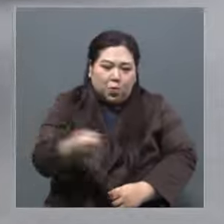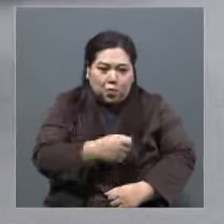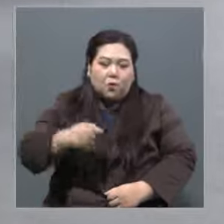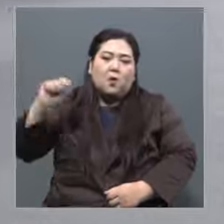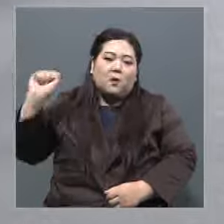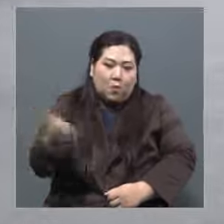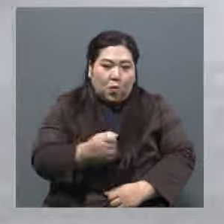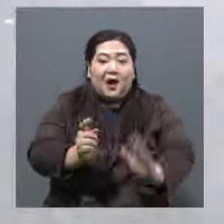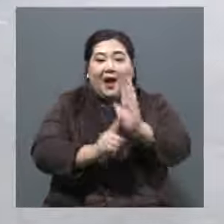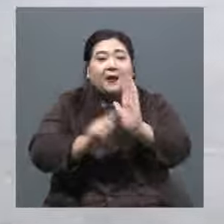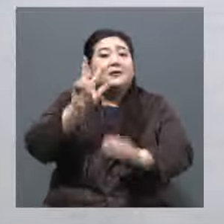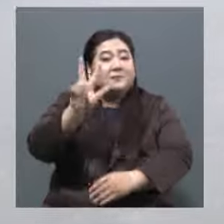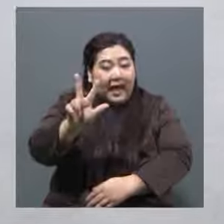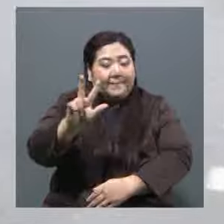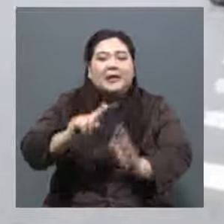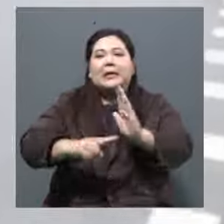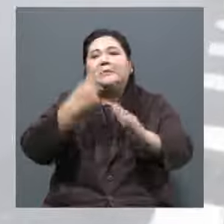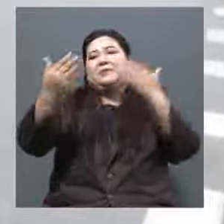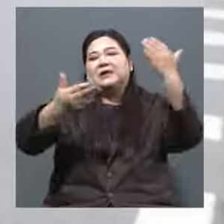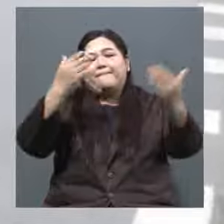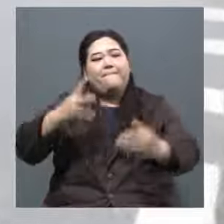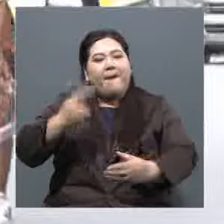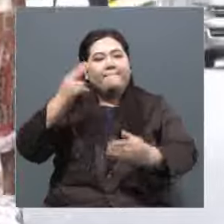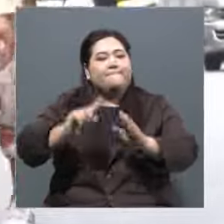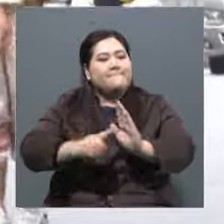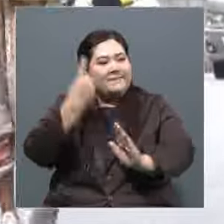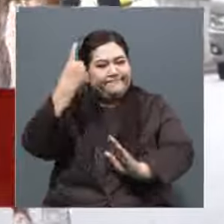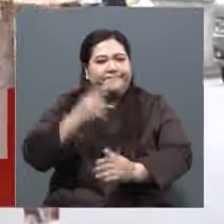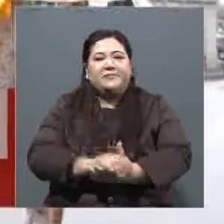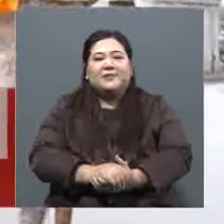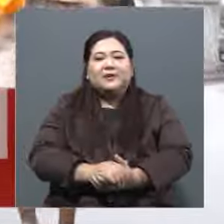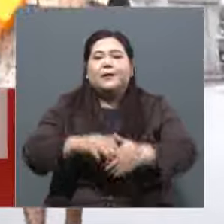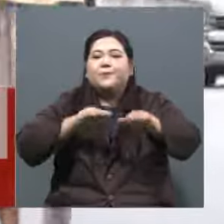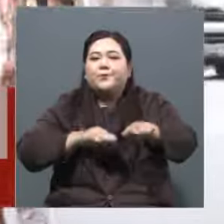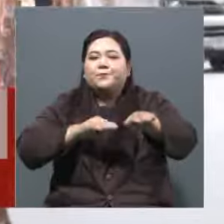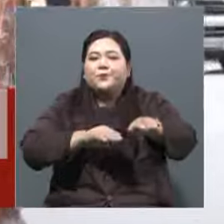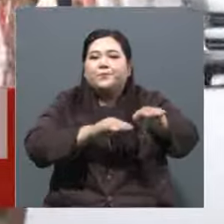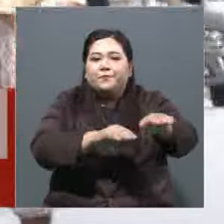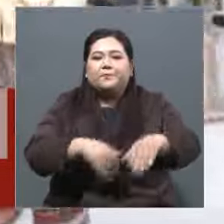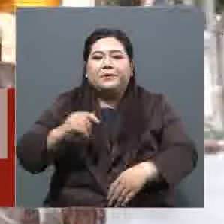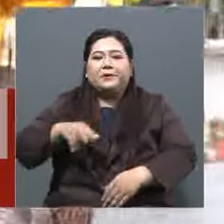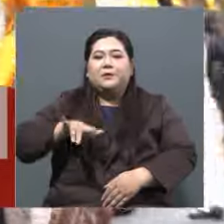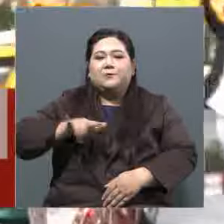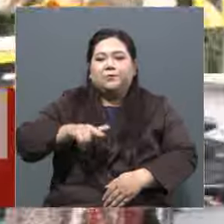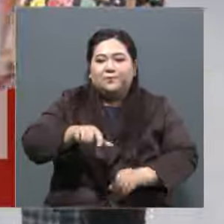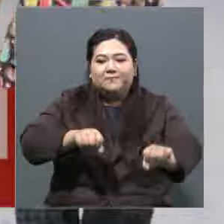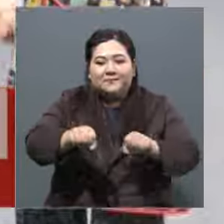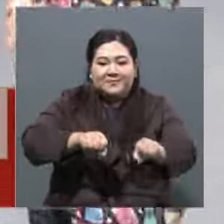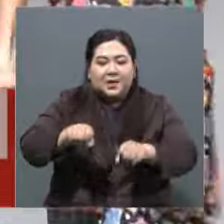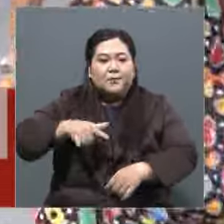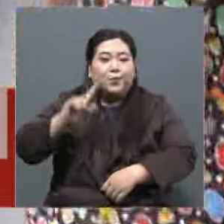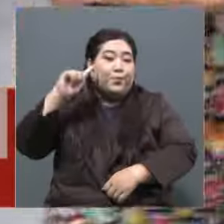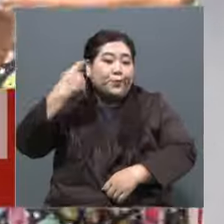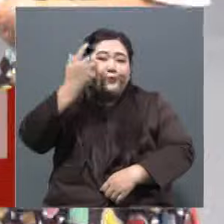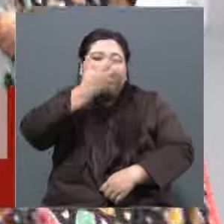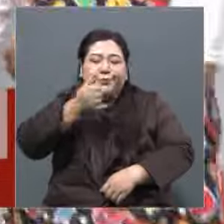งานอย่างเป็นทางการแล้วก็นี่ค่ะปล่อยขบวนแห่ชักพระและขบวนรถตุ๊กๆที่มีสาวงามผู้เข้าประกวดเทพี